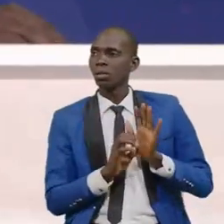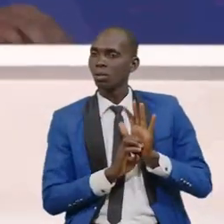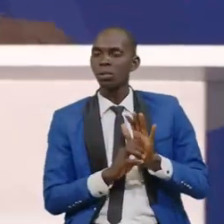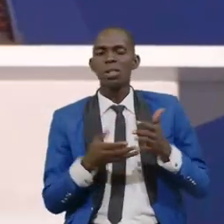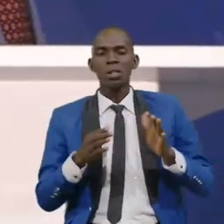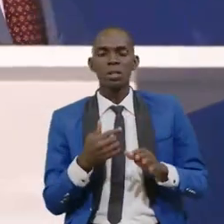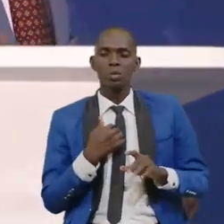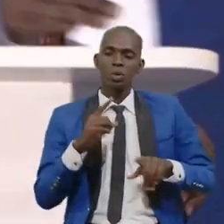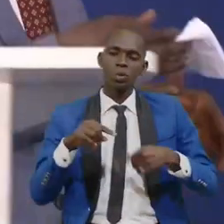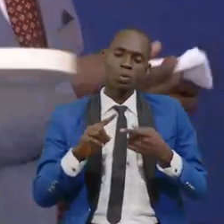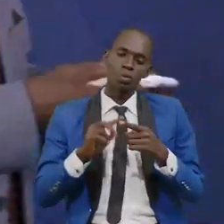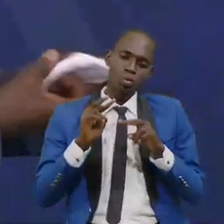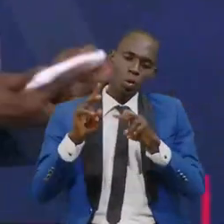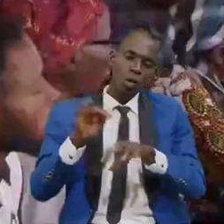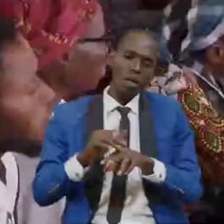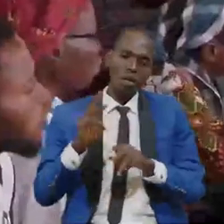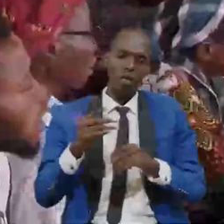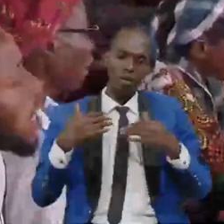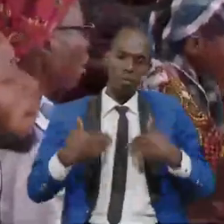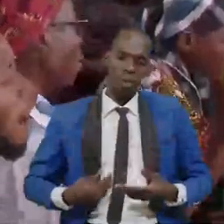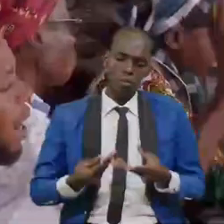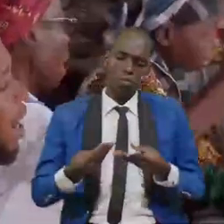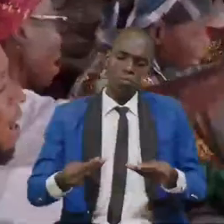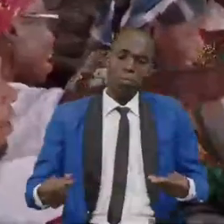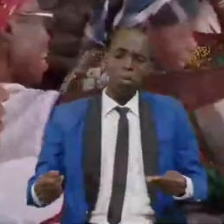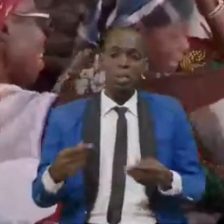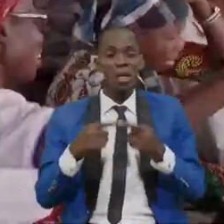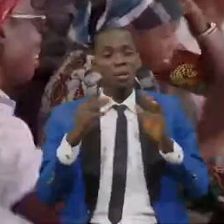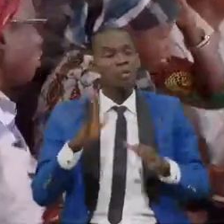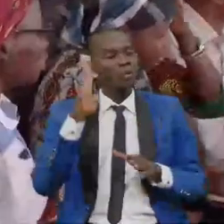maintenant regarder leurs cendres. Personne ne verra tes cendres.